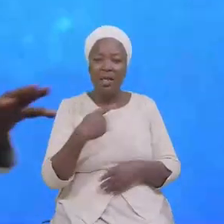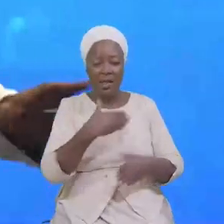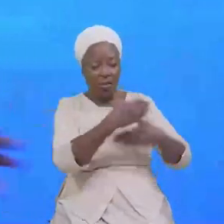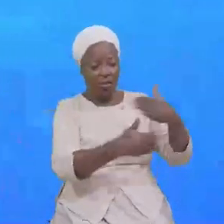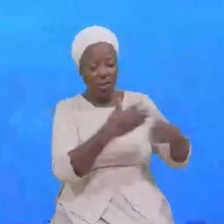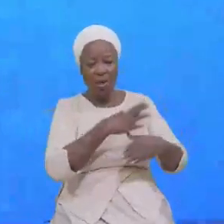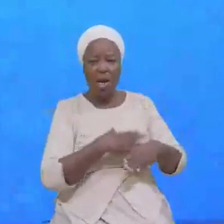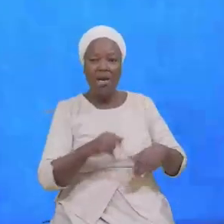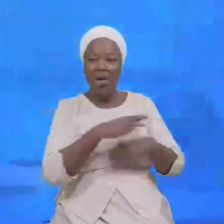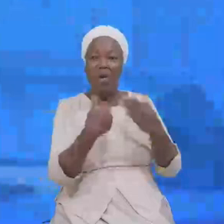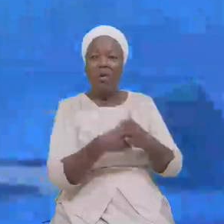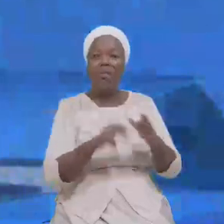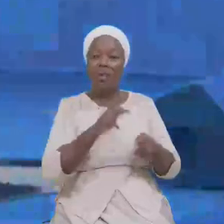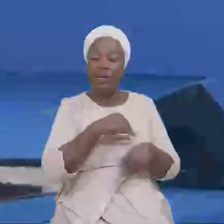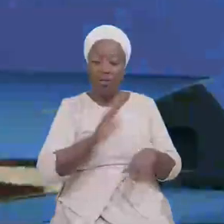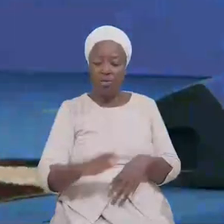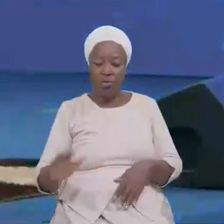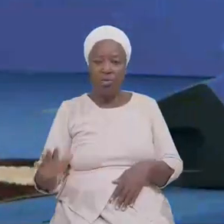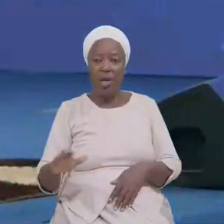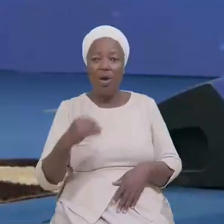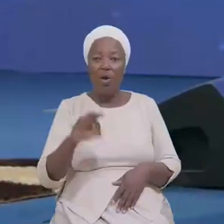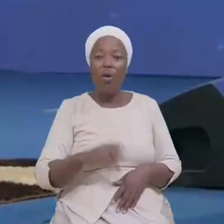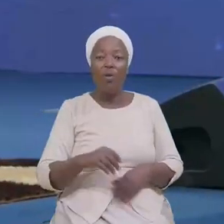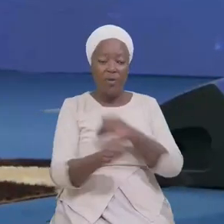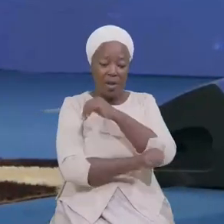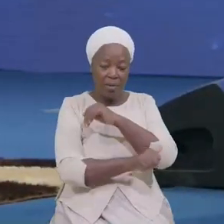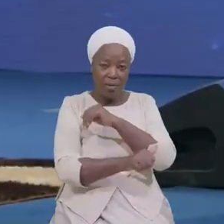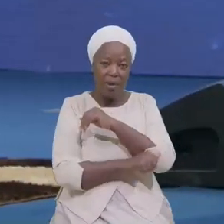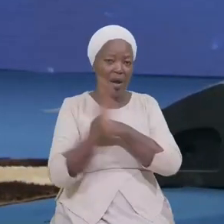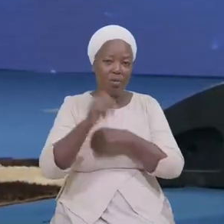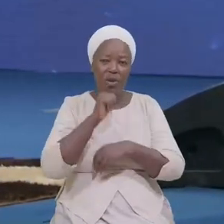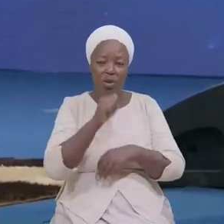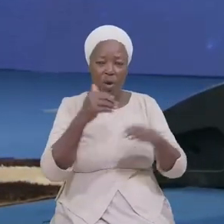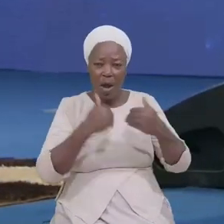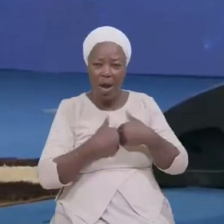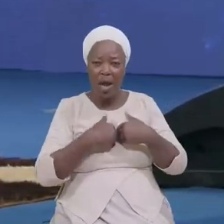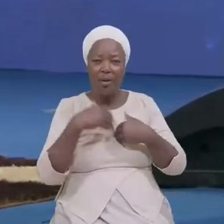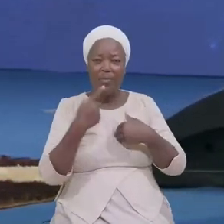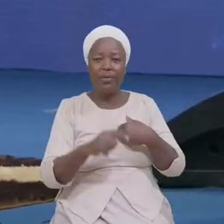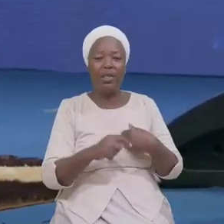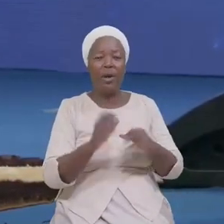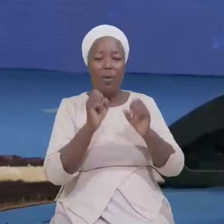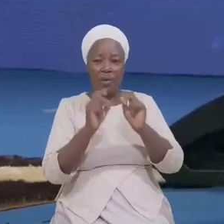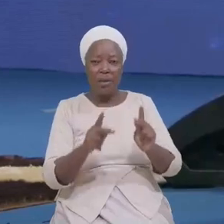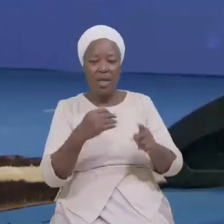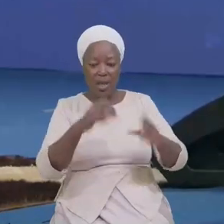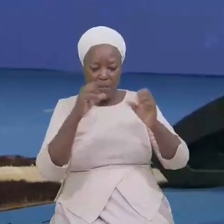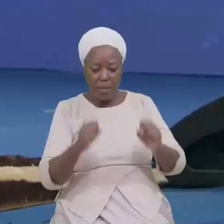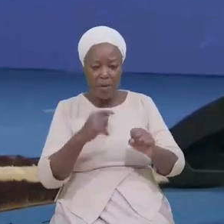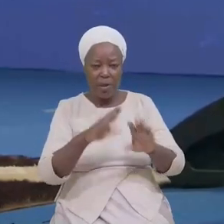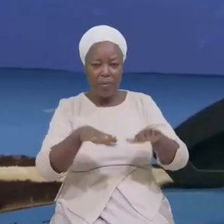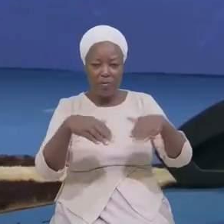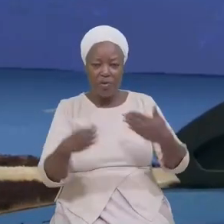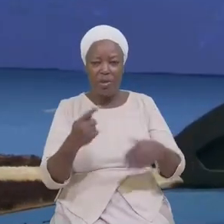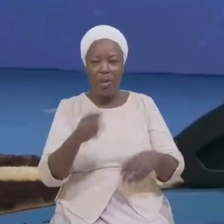la génération, la progéniture d'Abraham n'aura pas le privilège, la puissance,